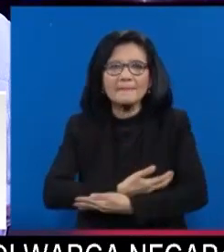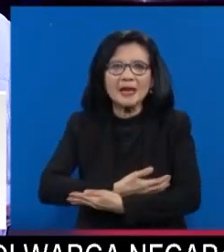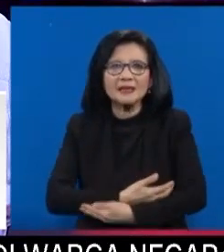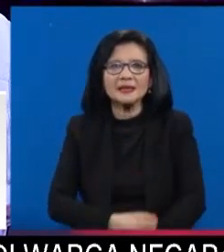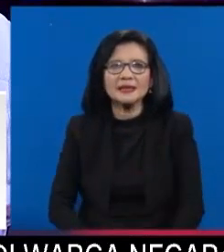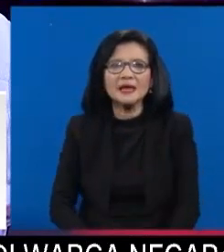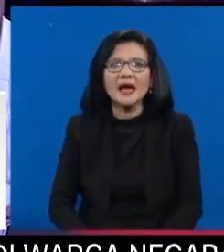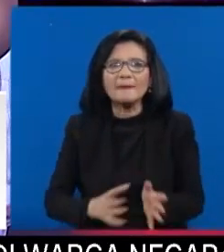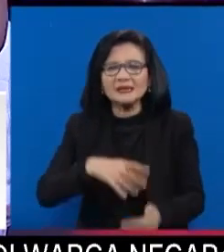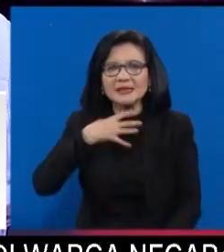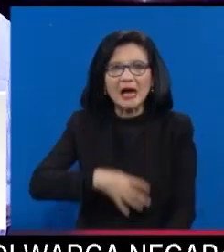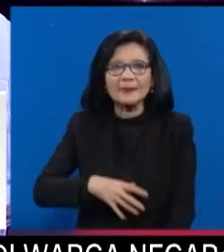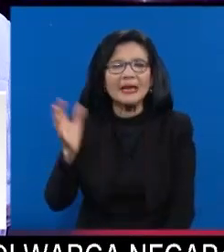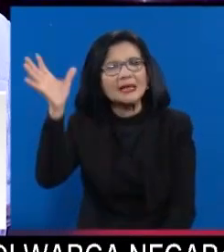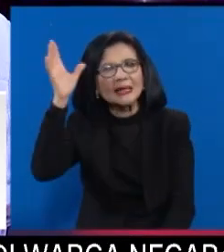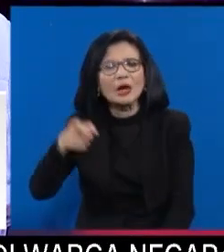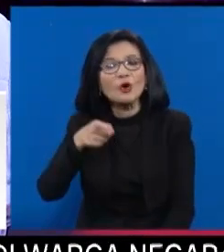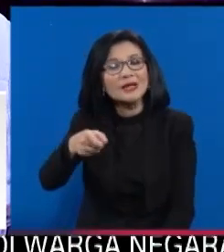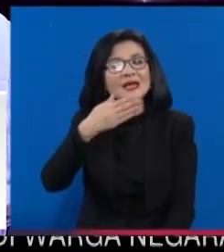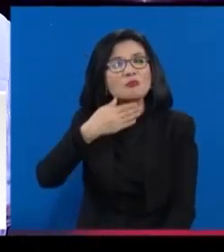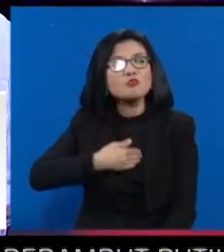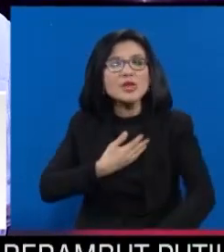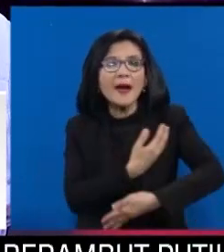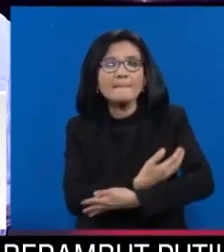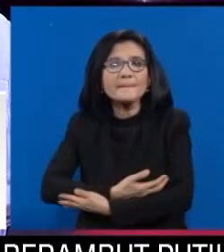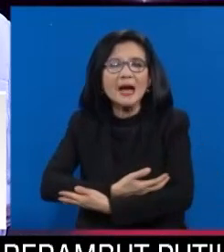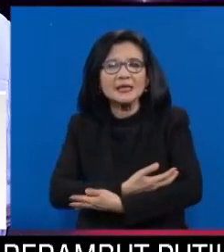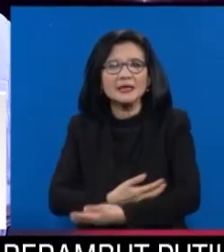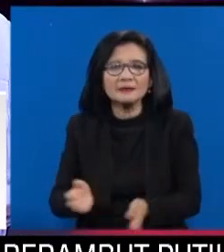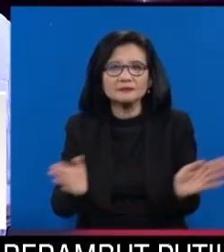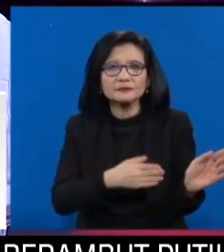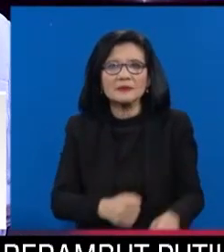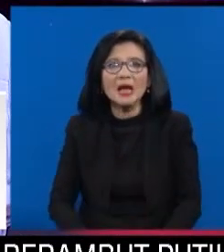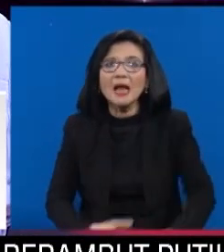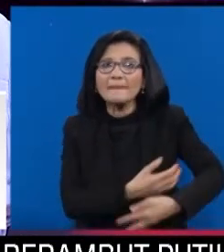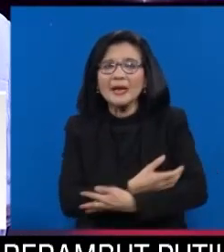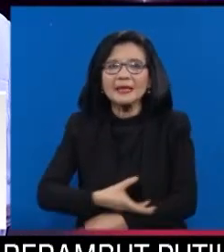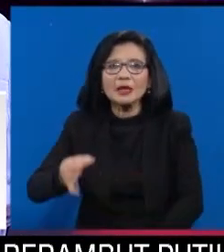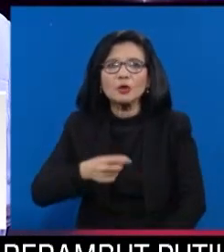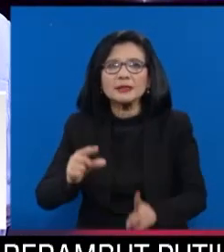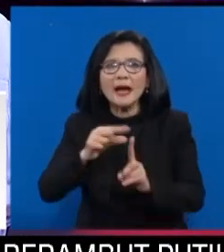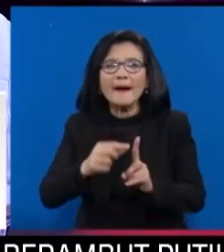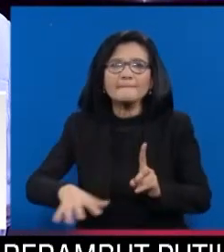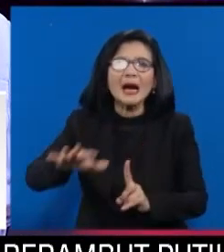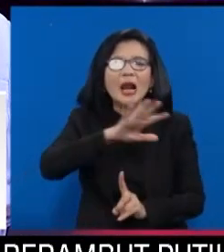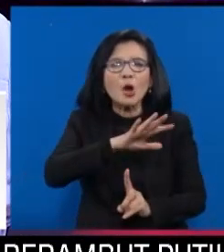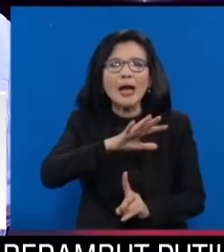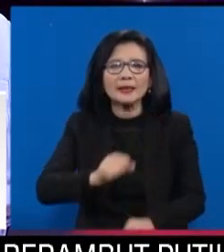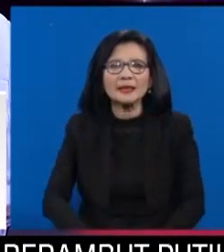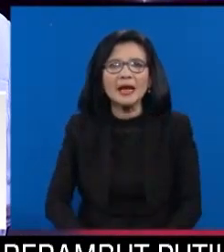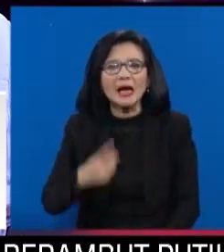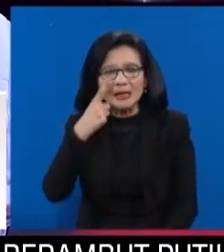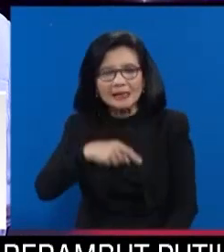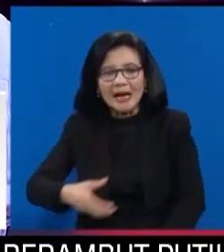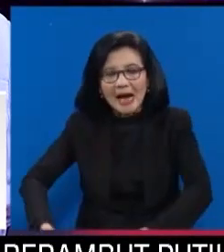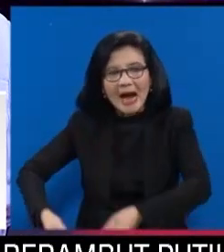tidak tahu jika terdakwa memiliki bayi. Tragedi bayi Malang juga terjadi di Pekalongan, Jawa Tengah saat sejumlah pemuda menemukan